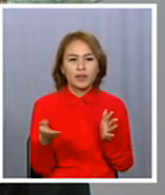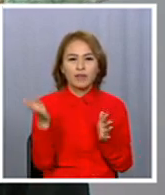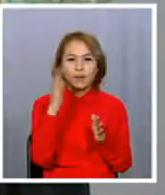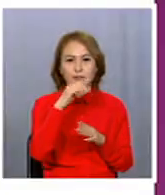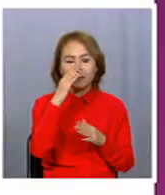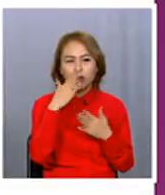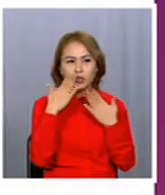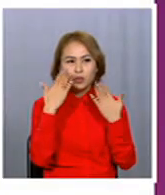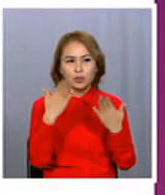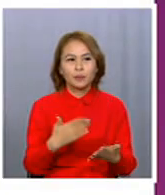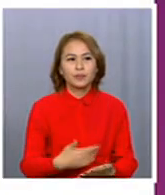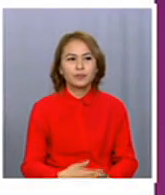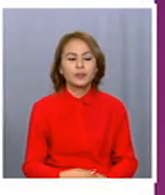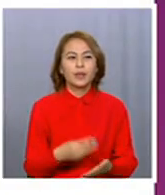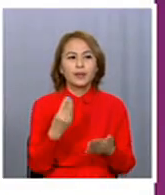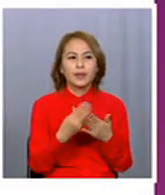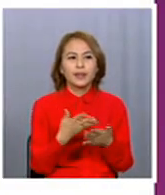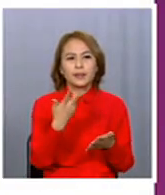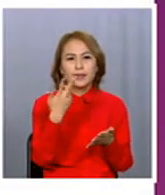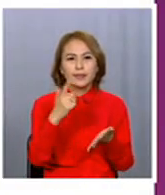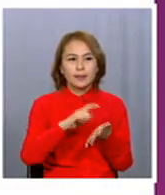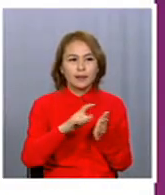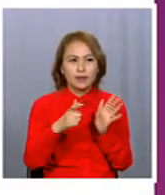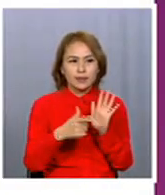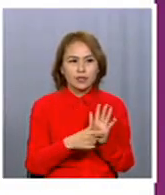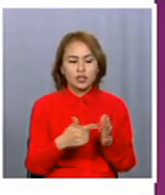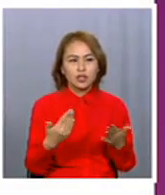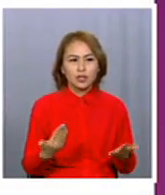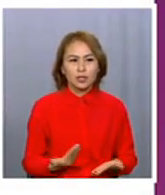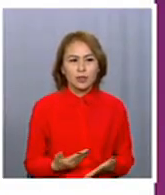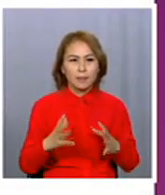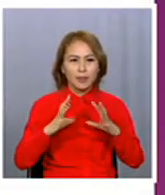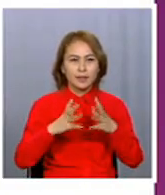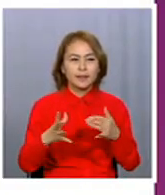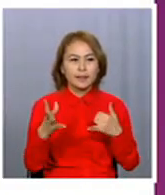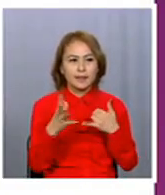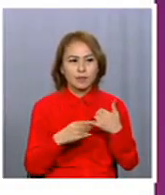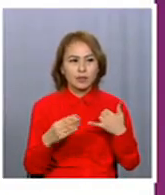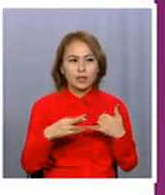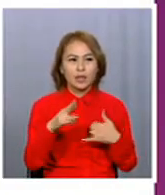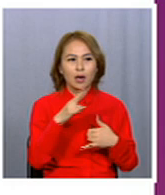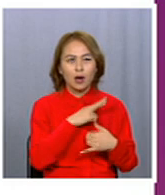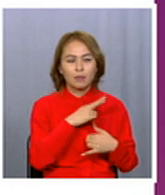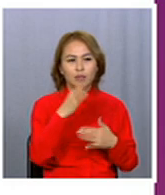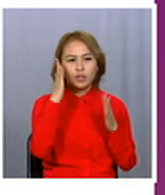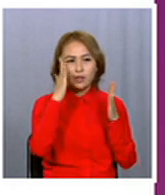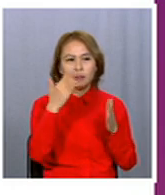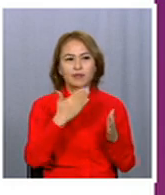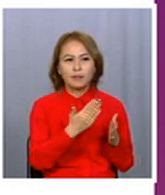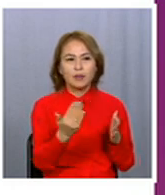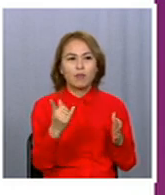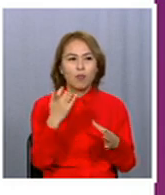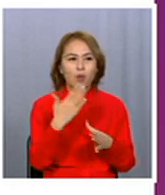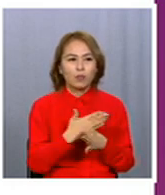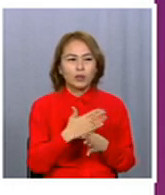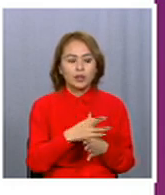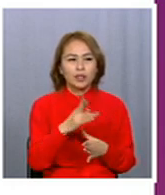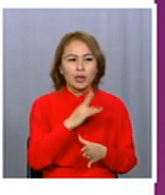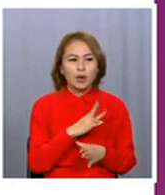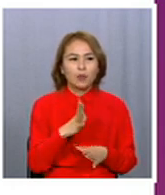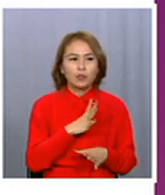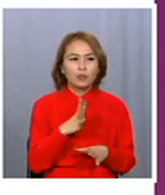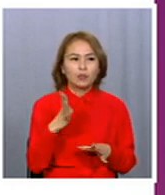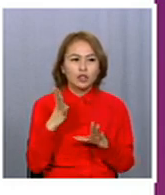прочтем. Дорогие третьеклассники, жители планеты Земля, я обращаюсь к вам за помощью.